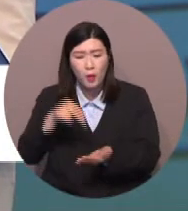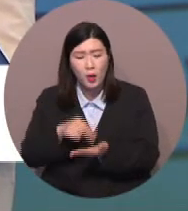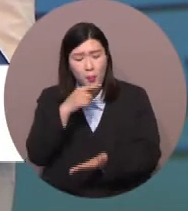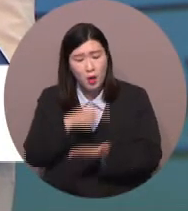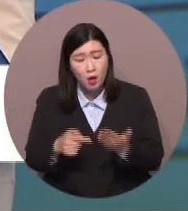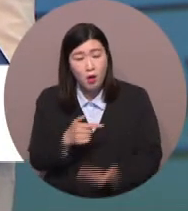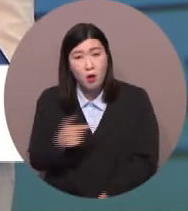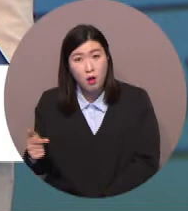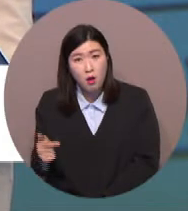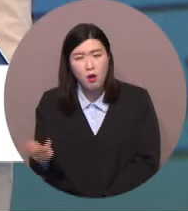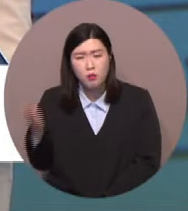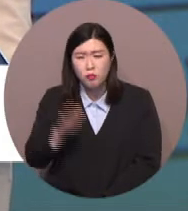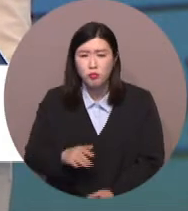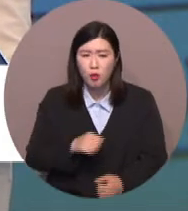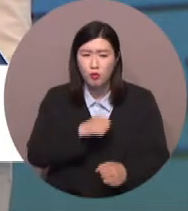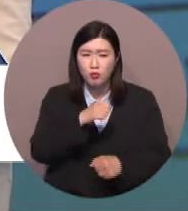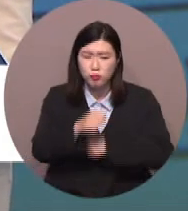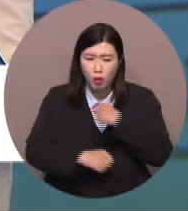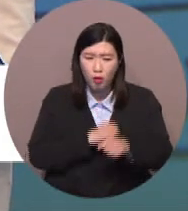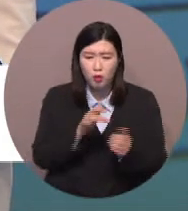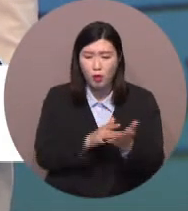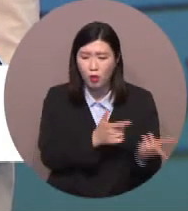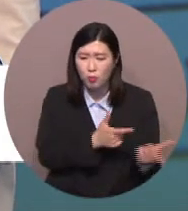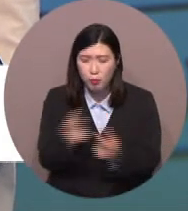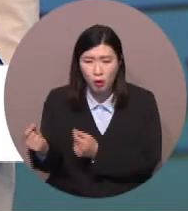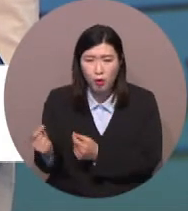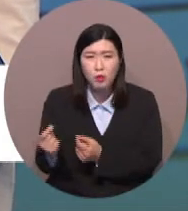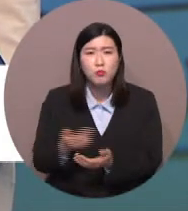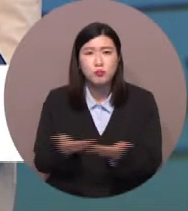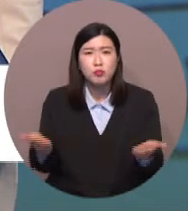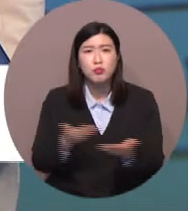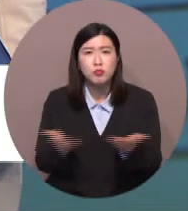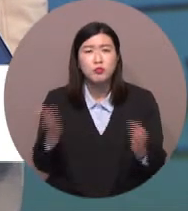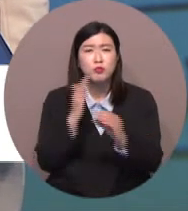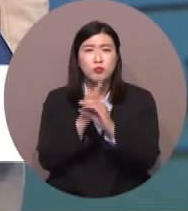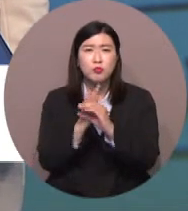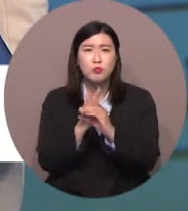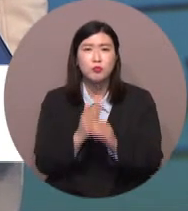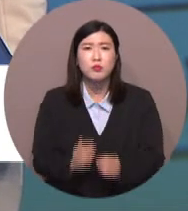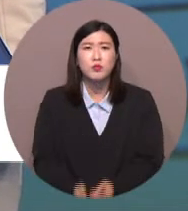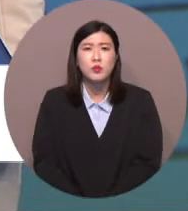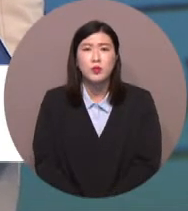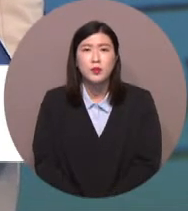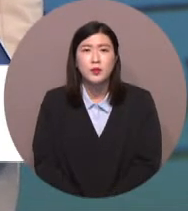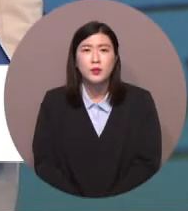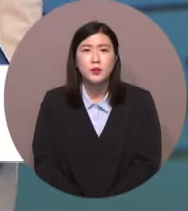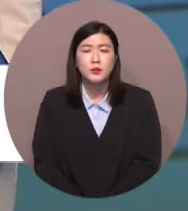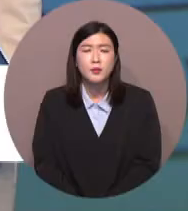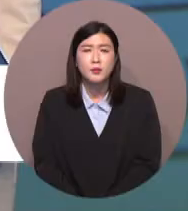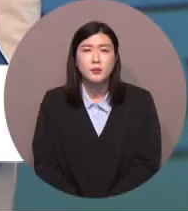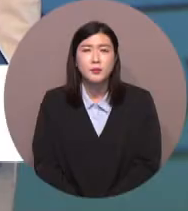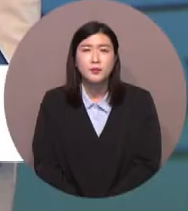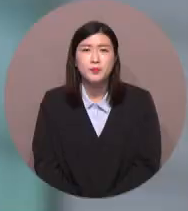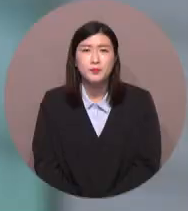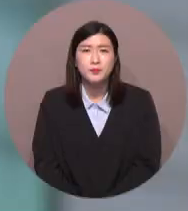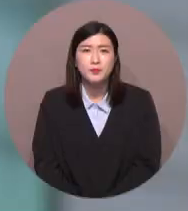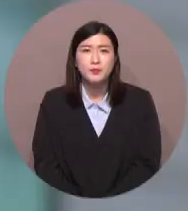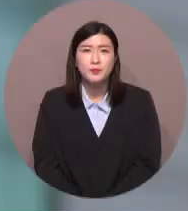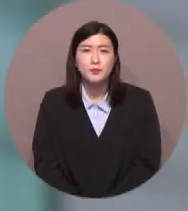있지만 너무 쉽게 묻지마 처방이 이루어지고 있다고 하는데요. 김지혜 기자가 현장 취재했습니다.